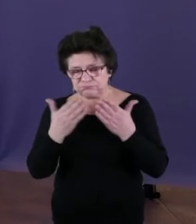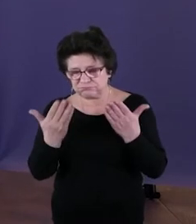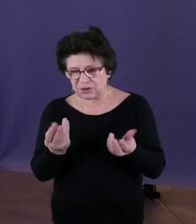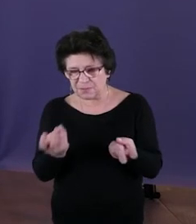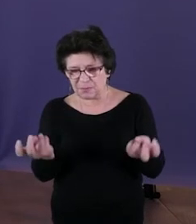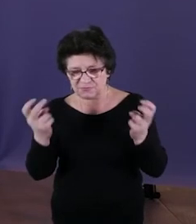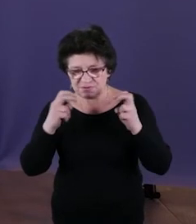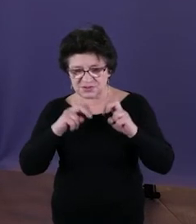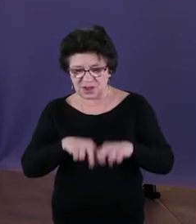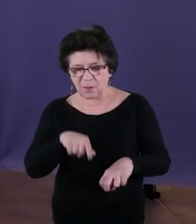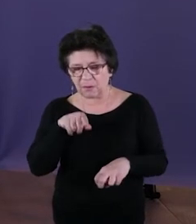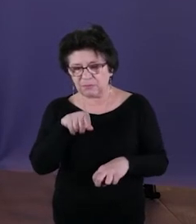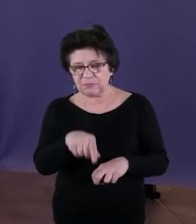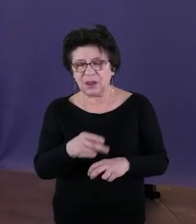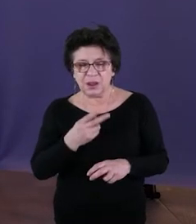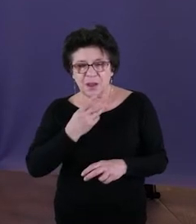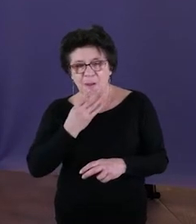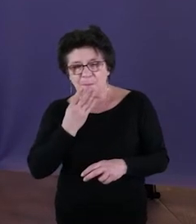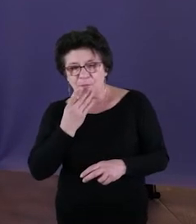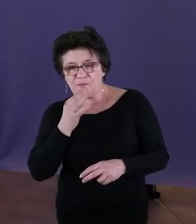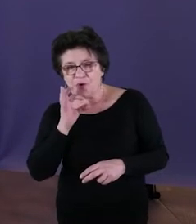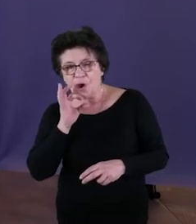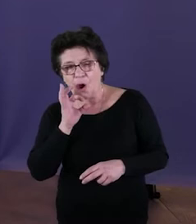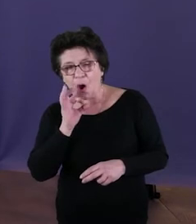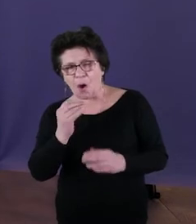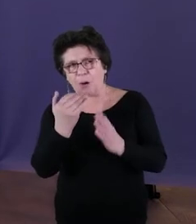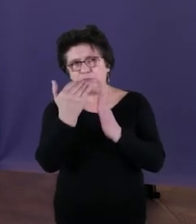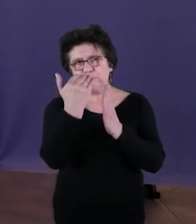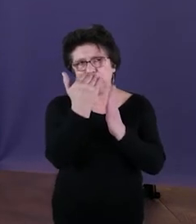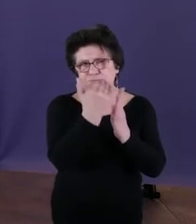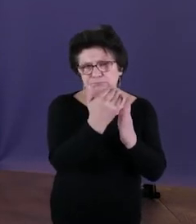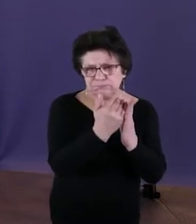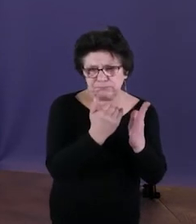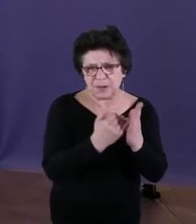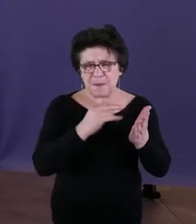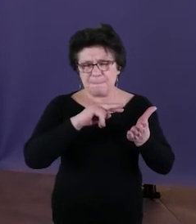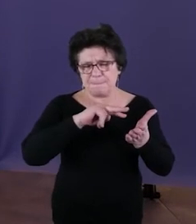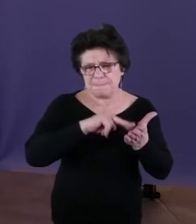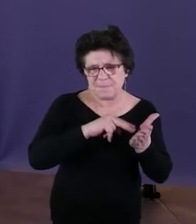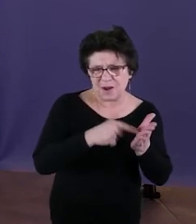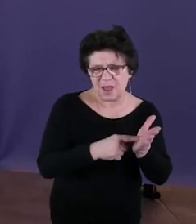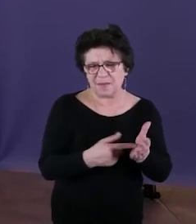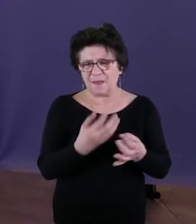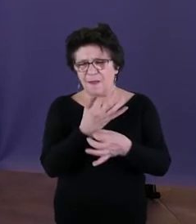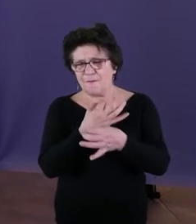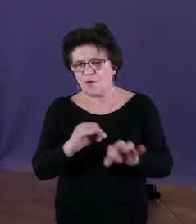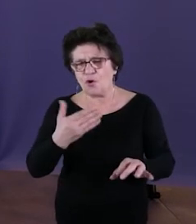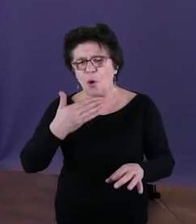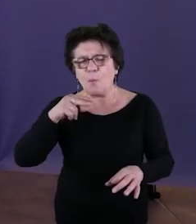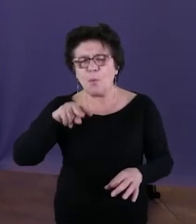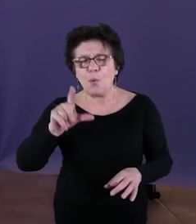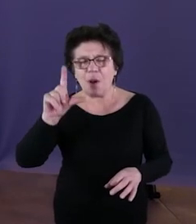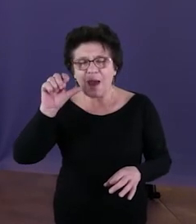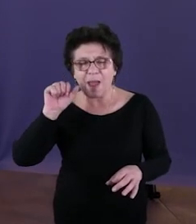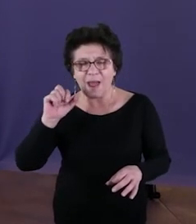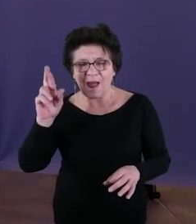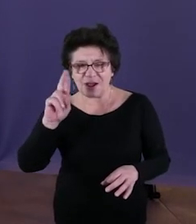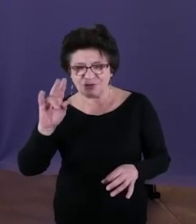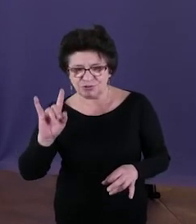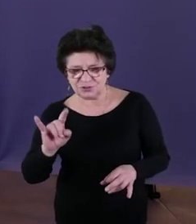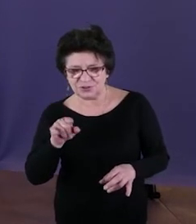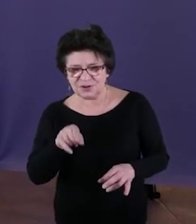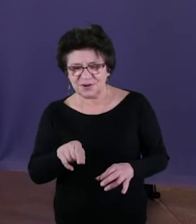mówiąca o o regułach wolnomularzy i też ta konstytucja jest tych